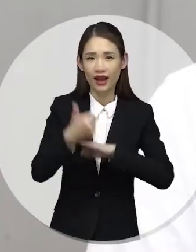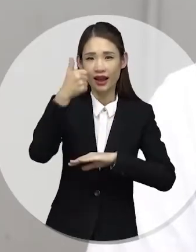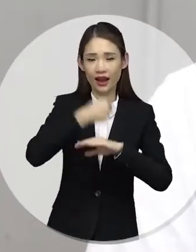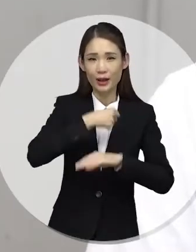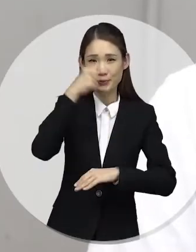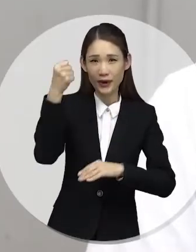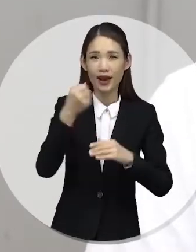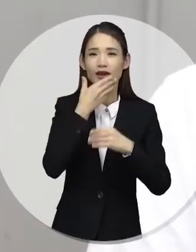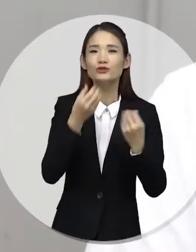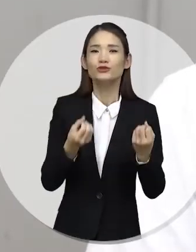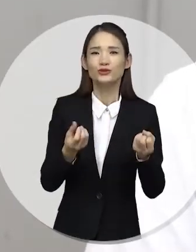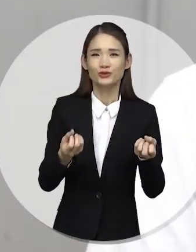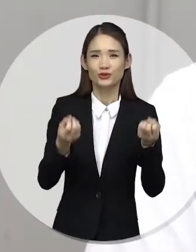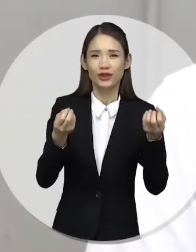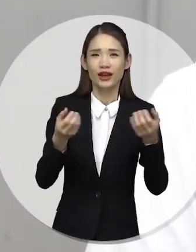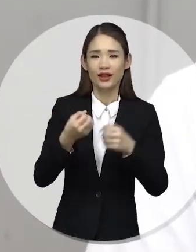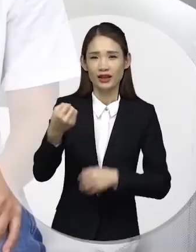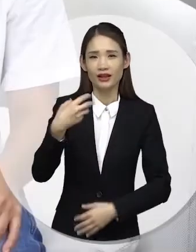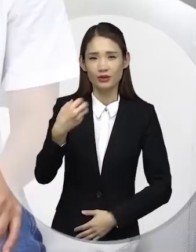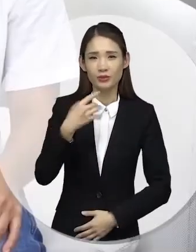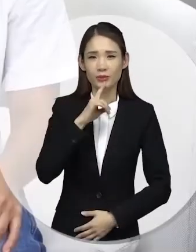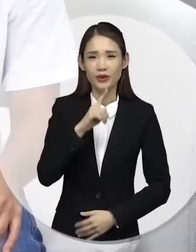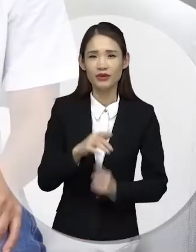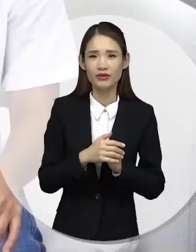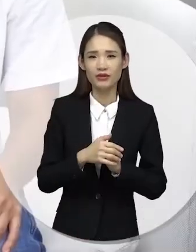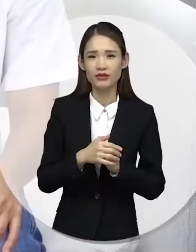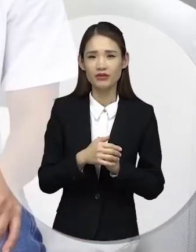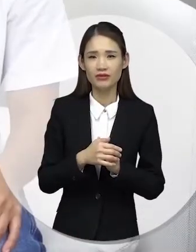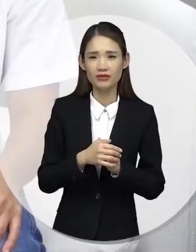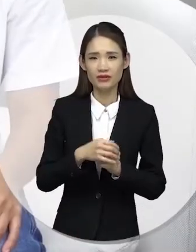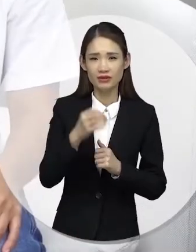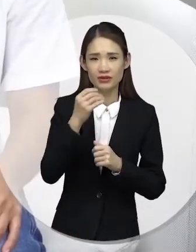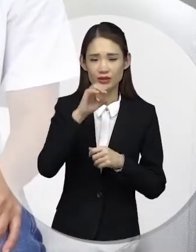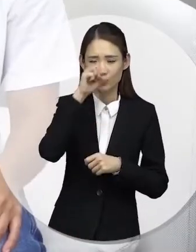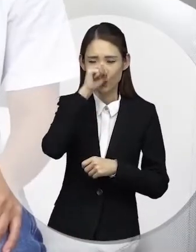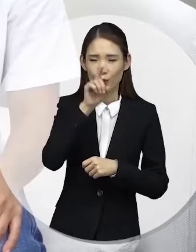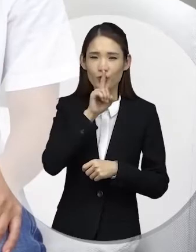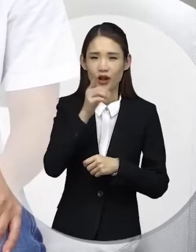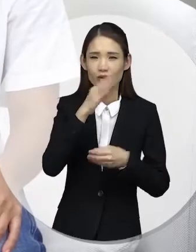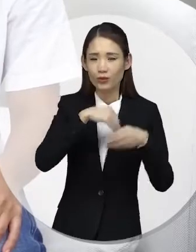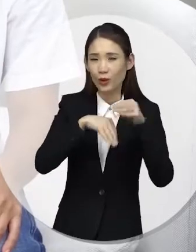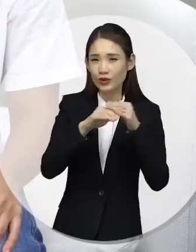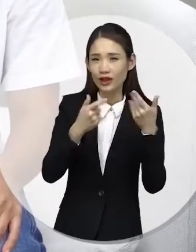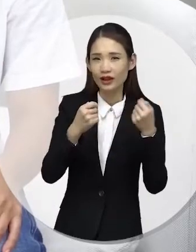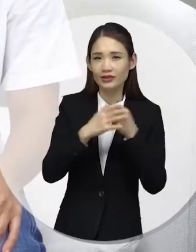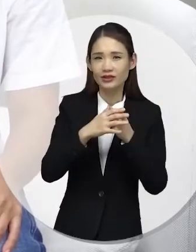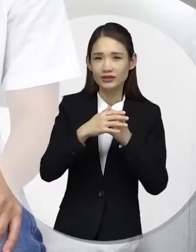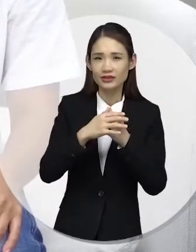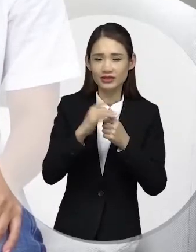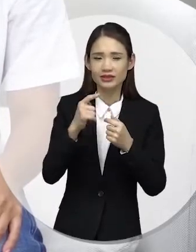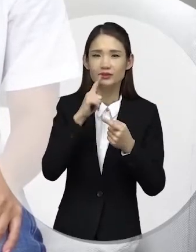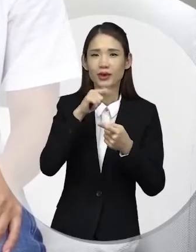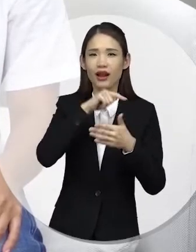해냈네. 축하해. 하는 말들이 선의로 포장은 돼 있지만은 저는 그 시선 속에는